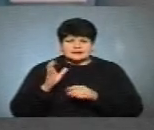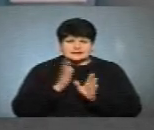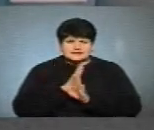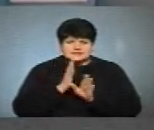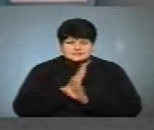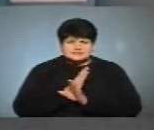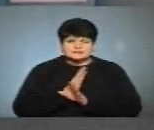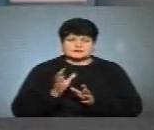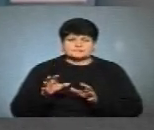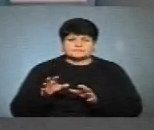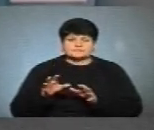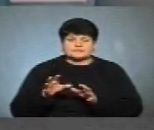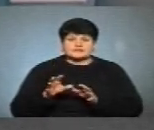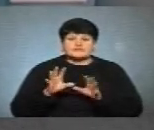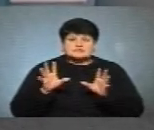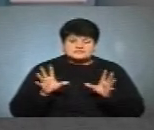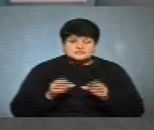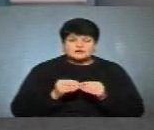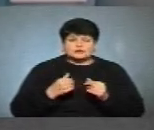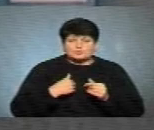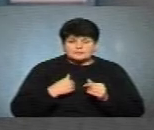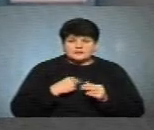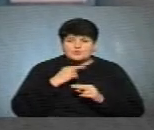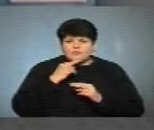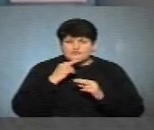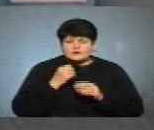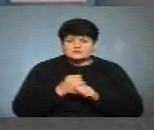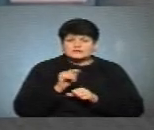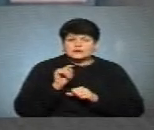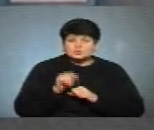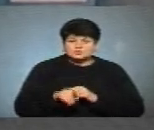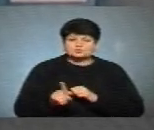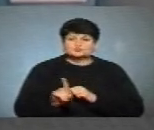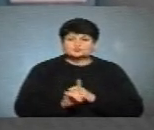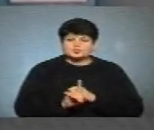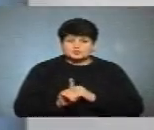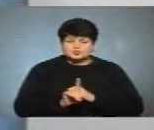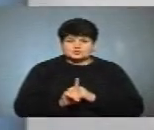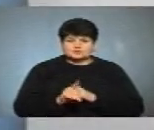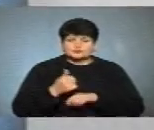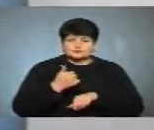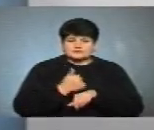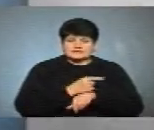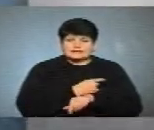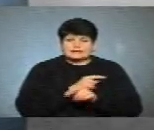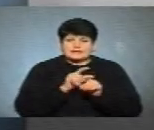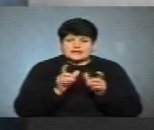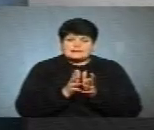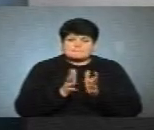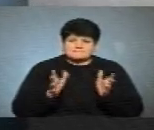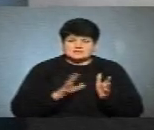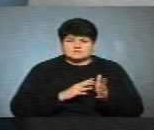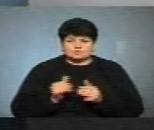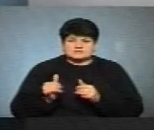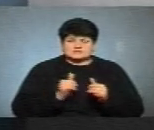кисень сприймається. Звичайно, ми акцентували увагу на тому, щоб опорні лікарні більше були